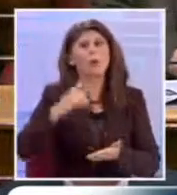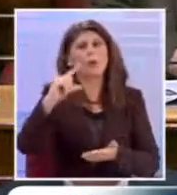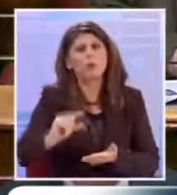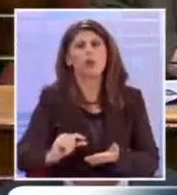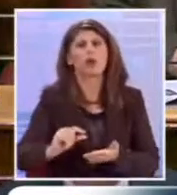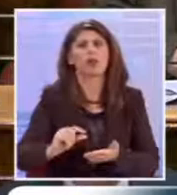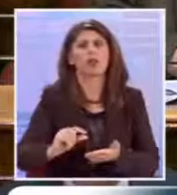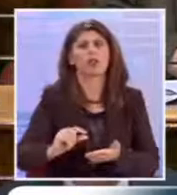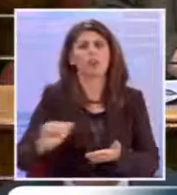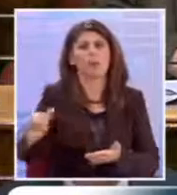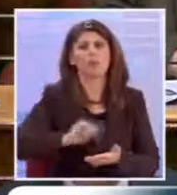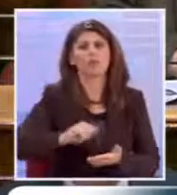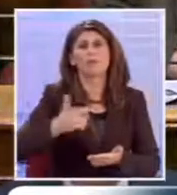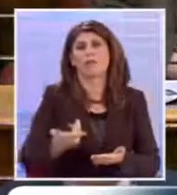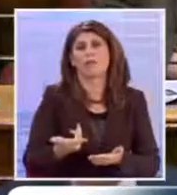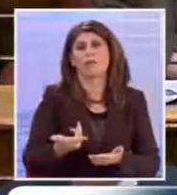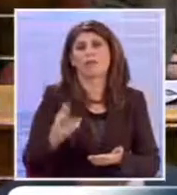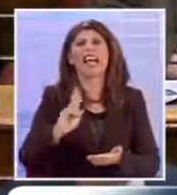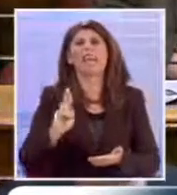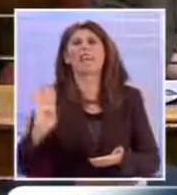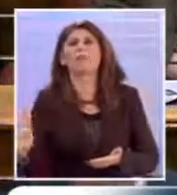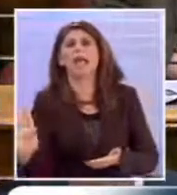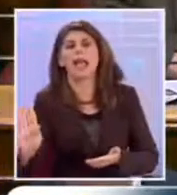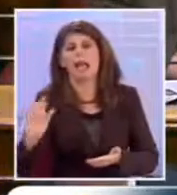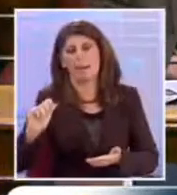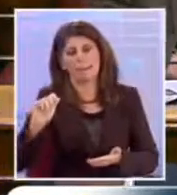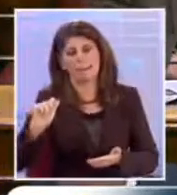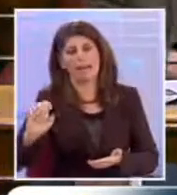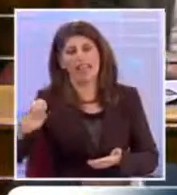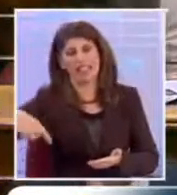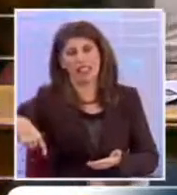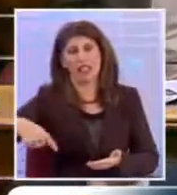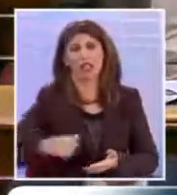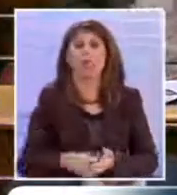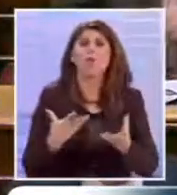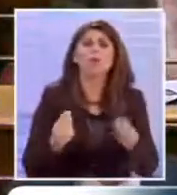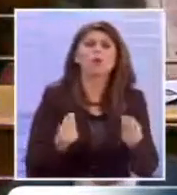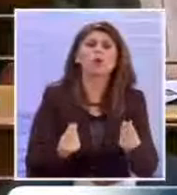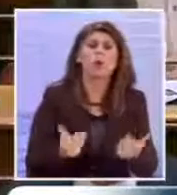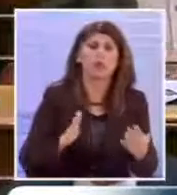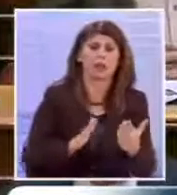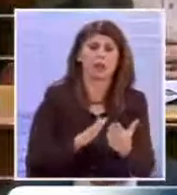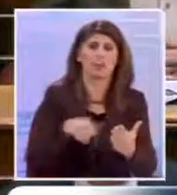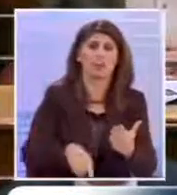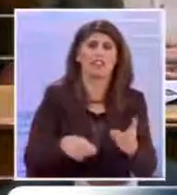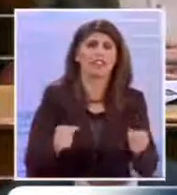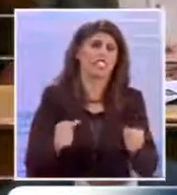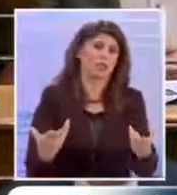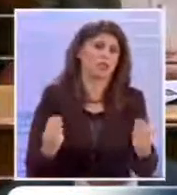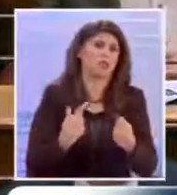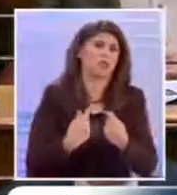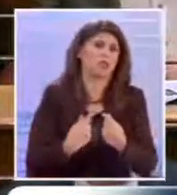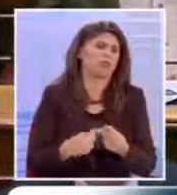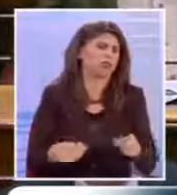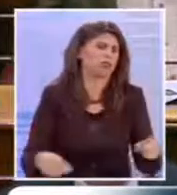λιγότερο rebate. Υπάρχουν λοιπόν πάρα πολλοί δρόμοι και πάρα πολλοί τρόποι να αντιμετωπίσει κανείς αυτή την κρίση.